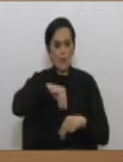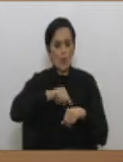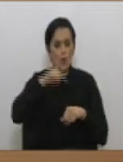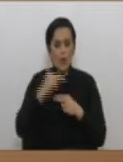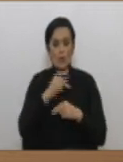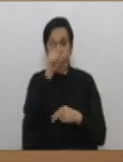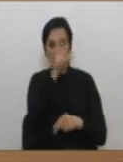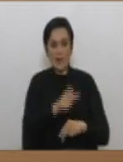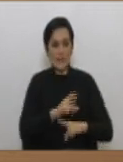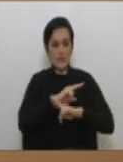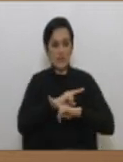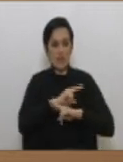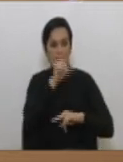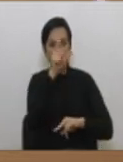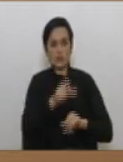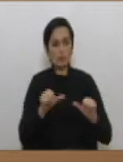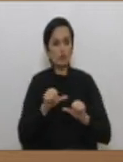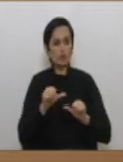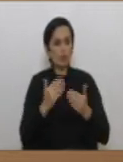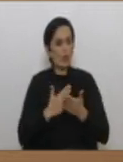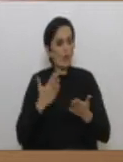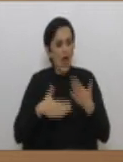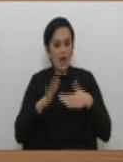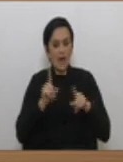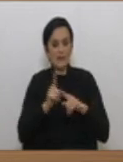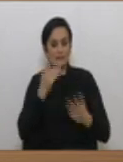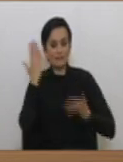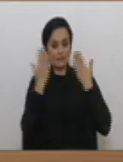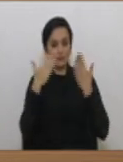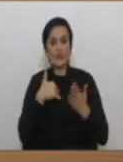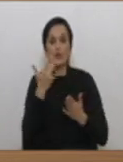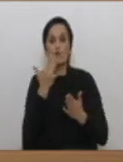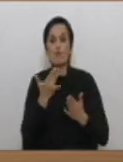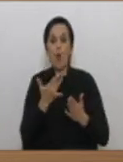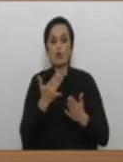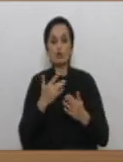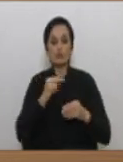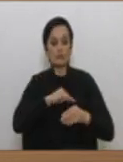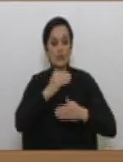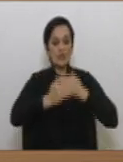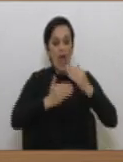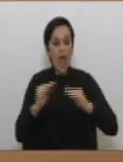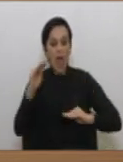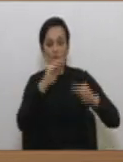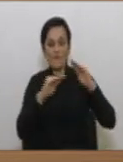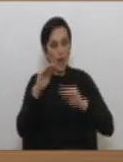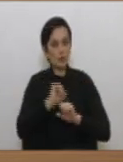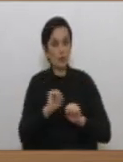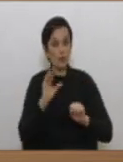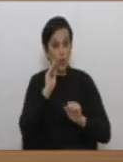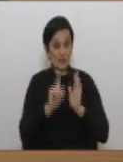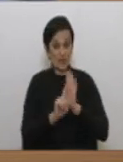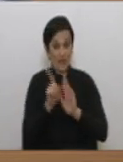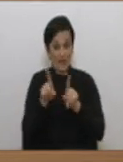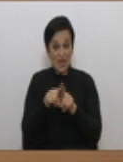sictili, adamienis sutat copna, arunda guiharo de asta, amaze seiri, amaze ce e politicul carieră, arunda avatscot. Ai eseti, roca Davids, ca sau